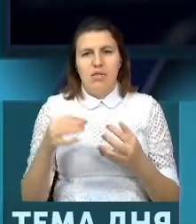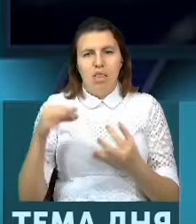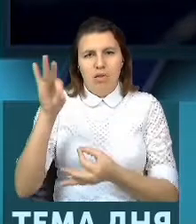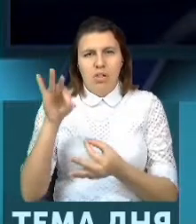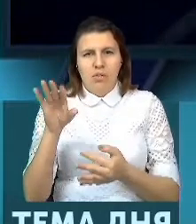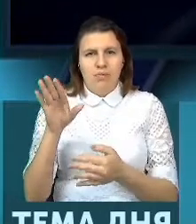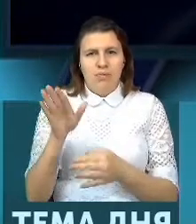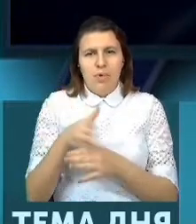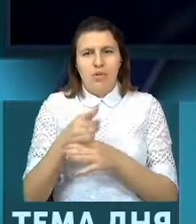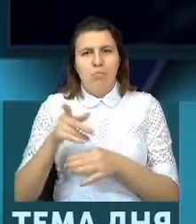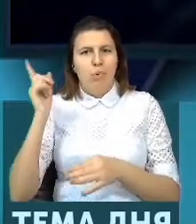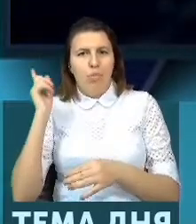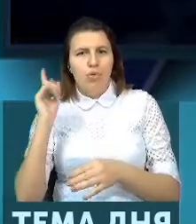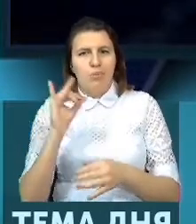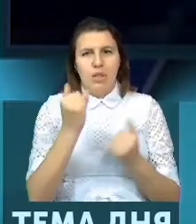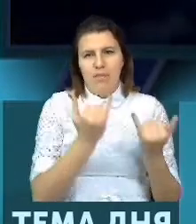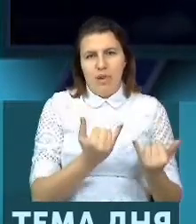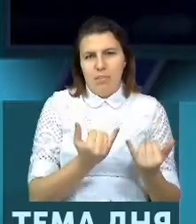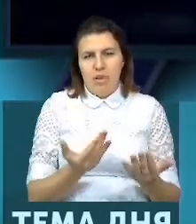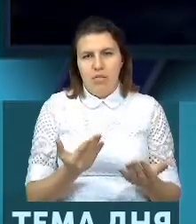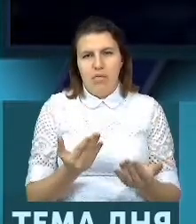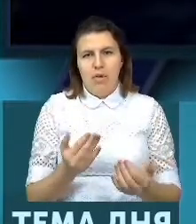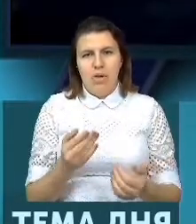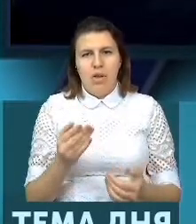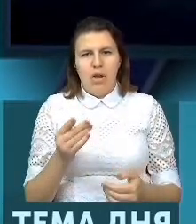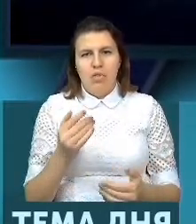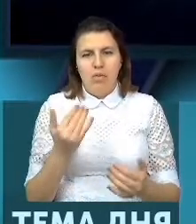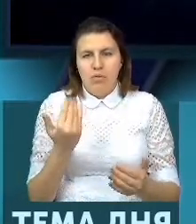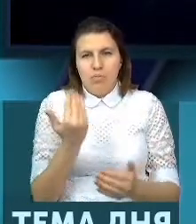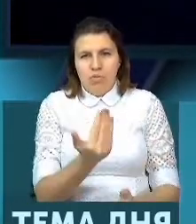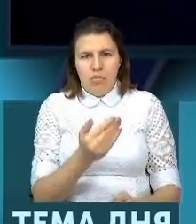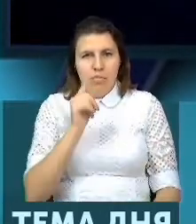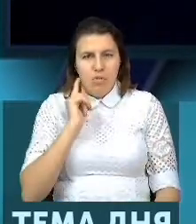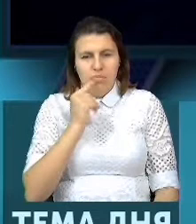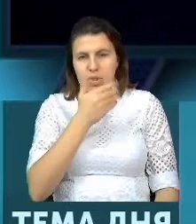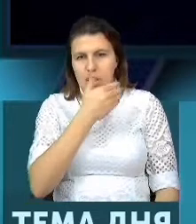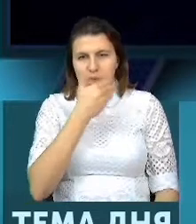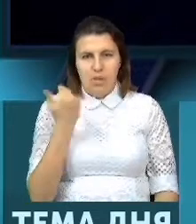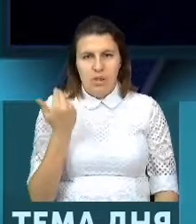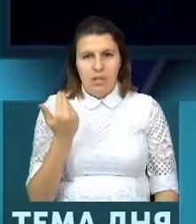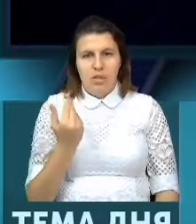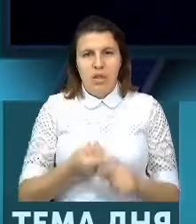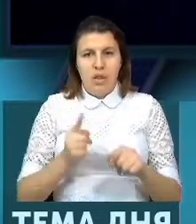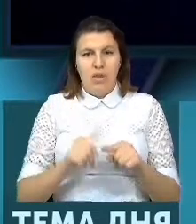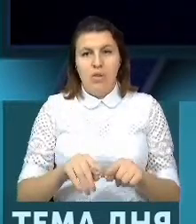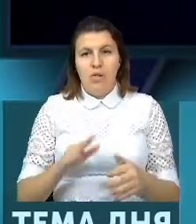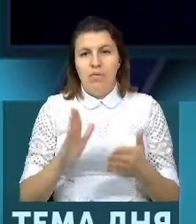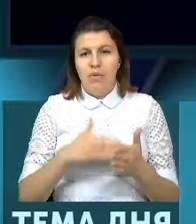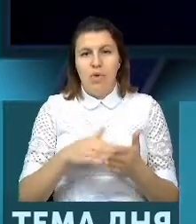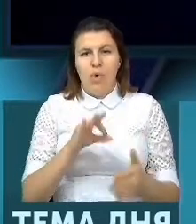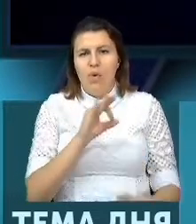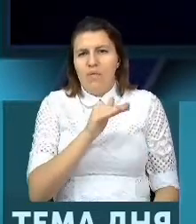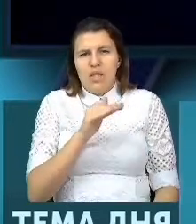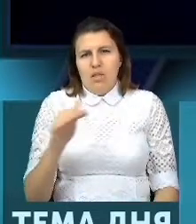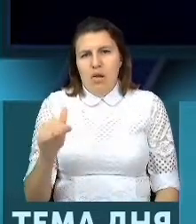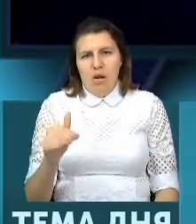сих пор определиться. Мне кажется, она не совсем все-таки к молодежи относится. Это очень общая и слишком официальная вещь. Это